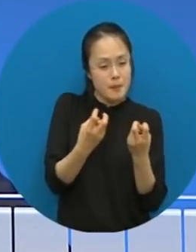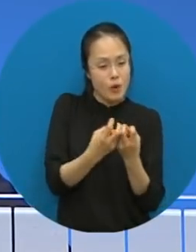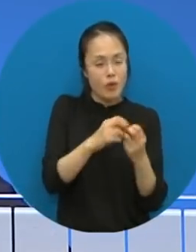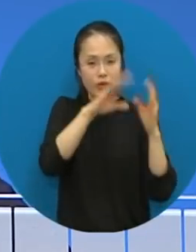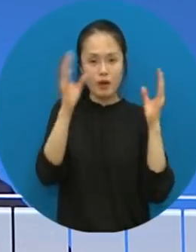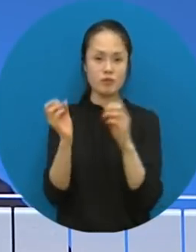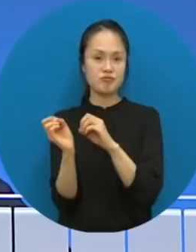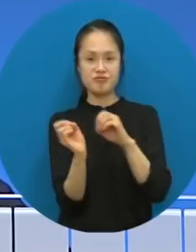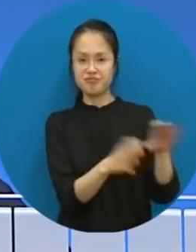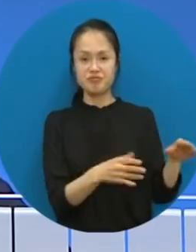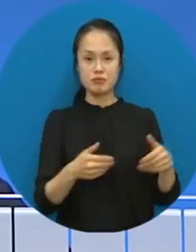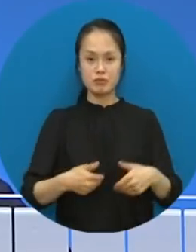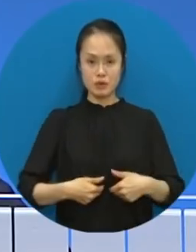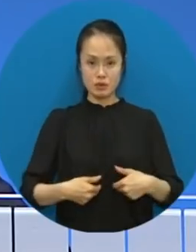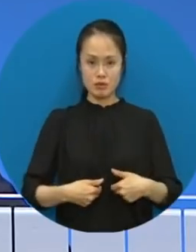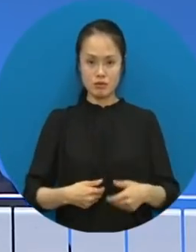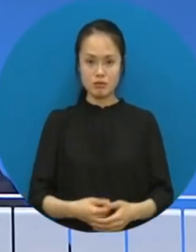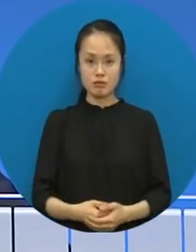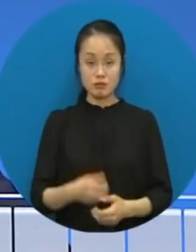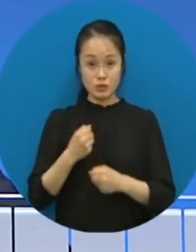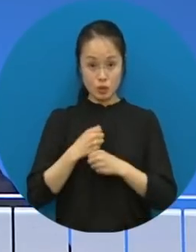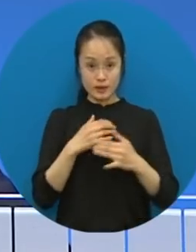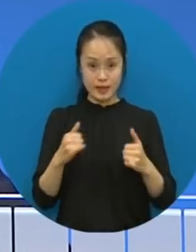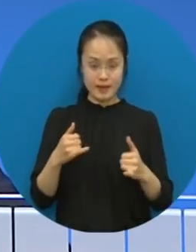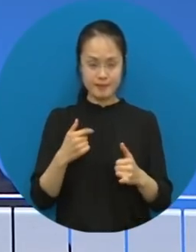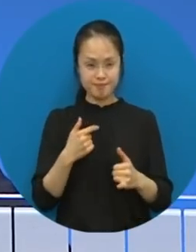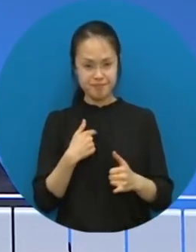용사는 자기가 편하다고 생각하는